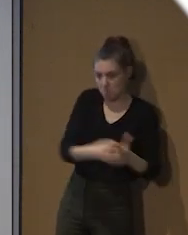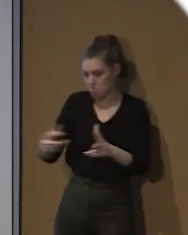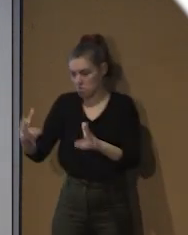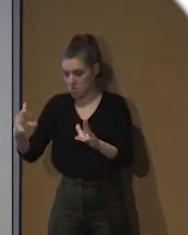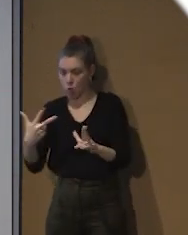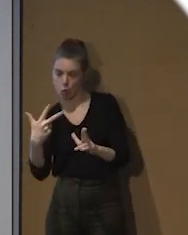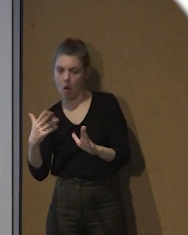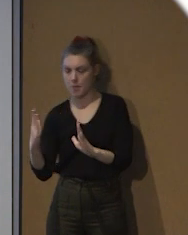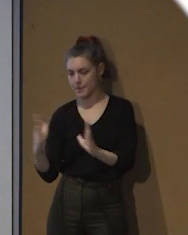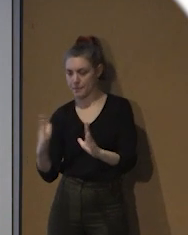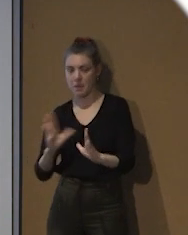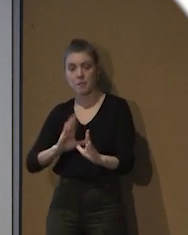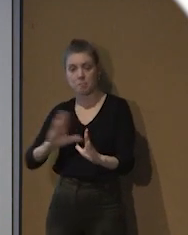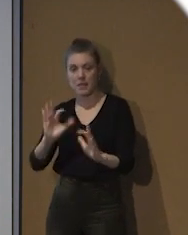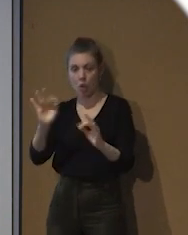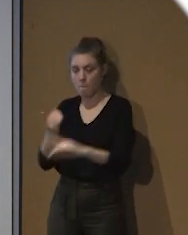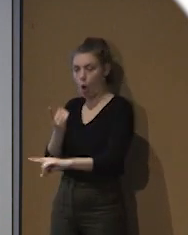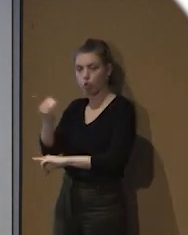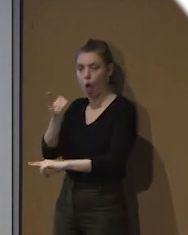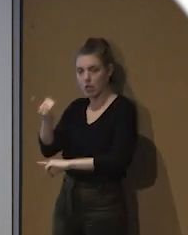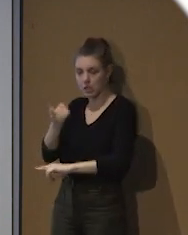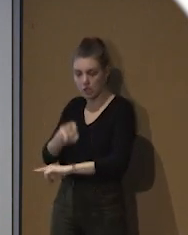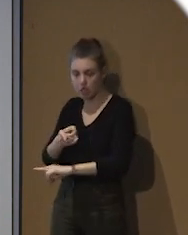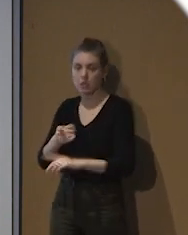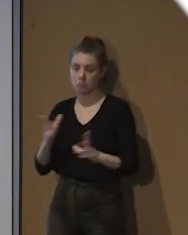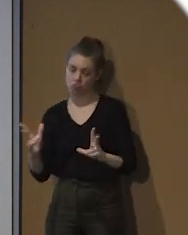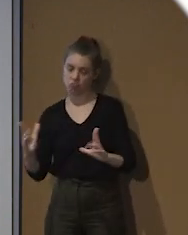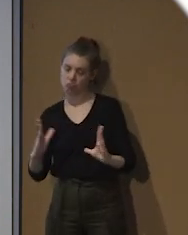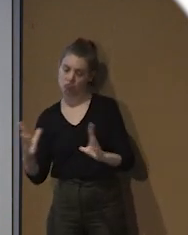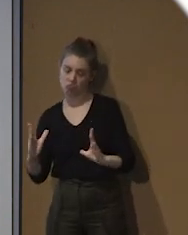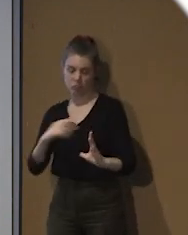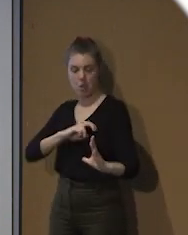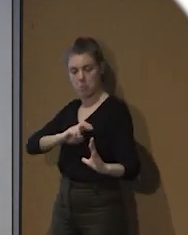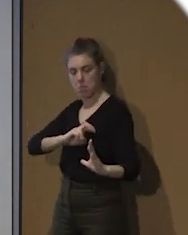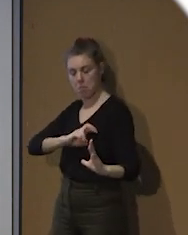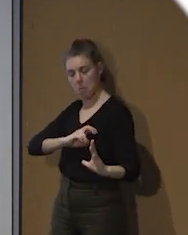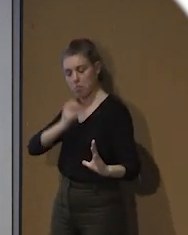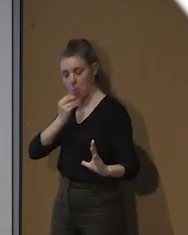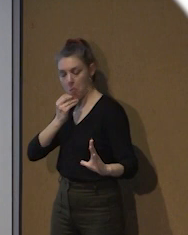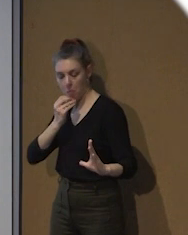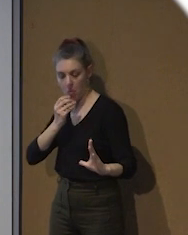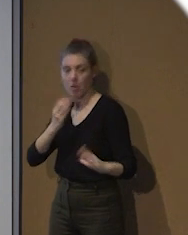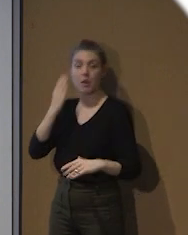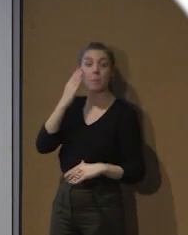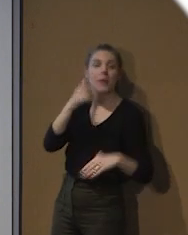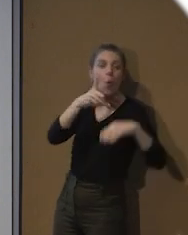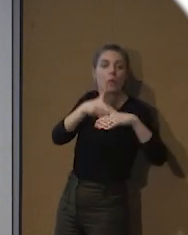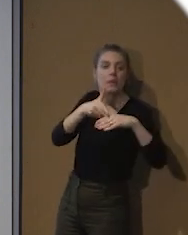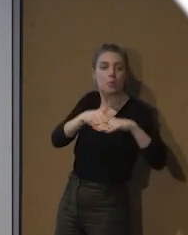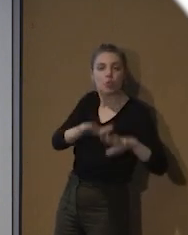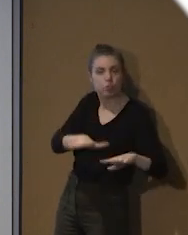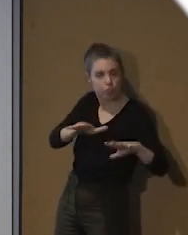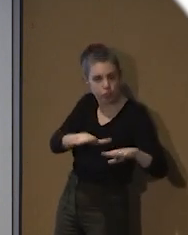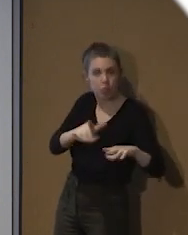pouvoir travailler ou faire des activités dans ces 3 zones. Si vous faites une initiation, c'est un début, une reprise